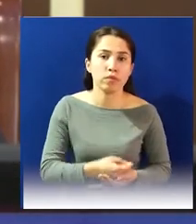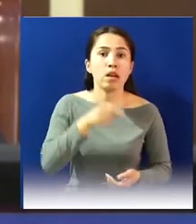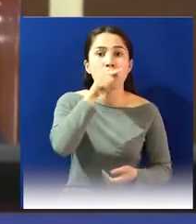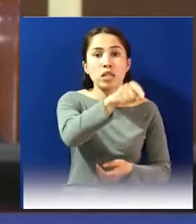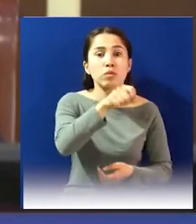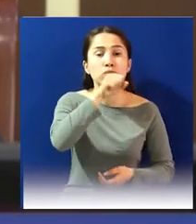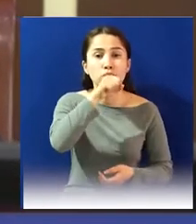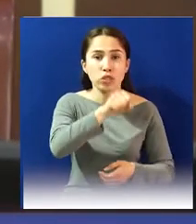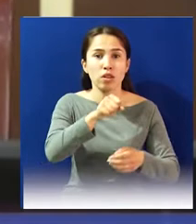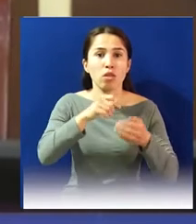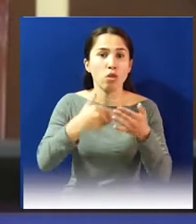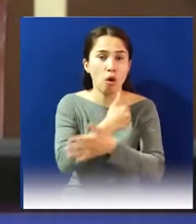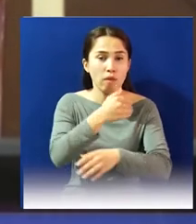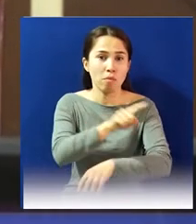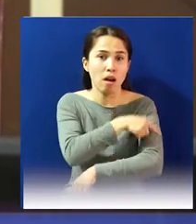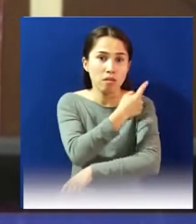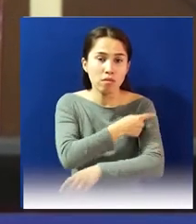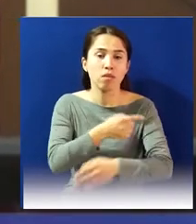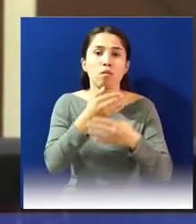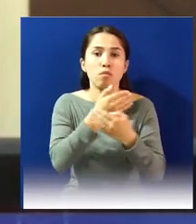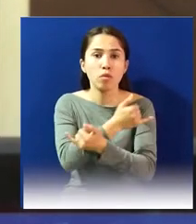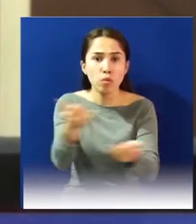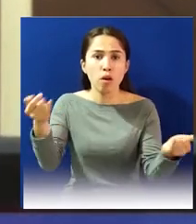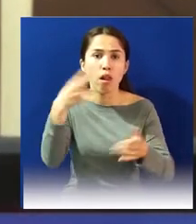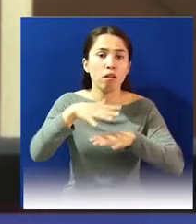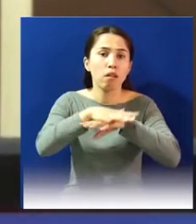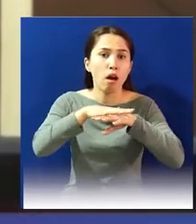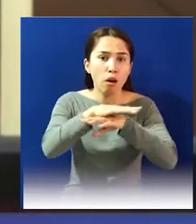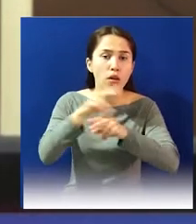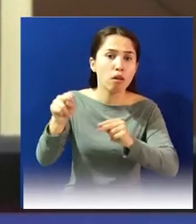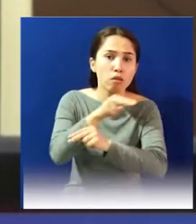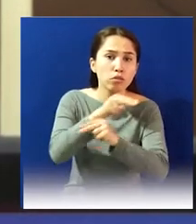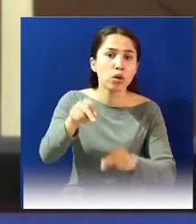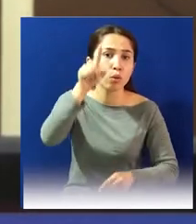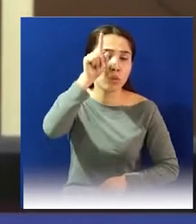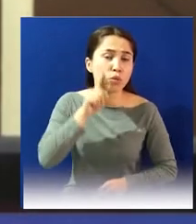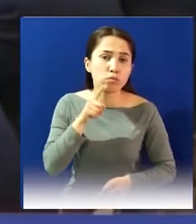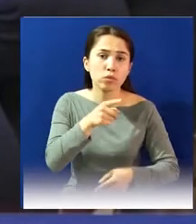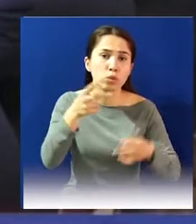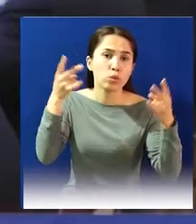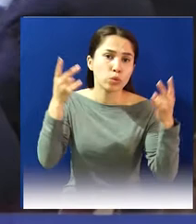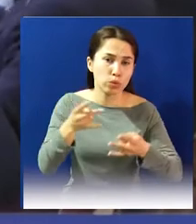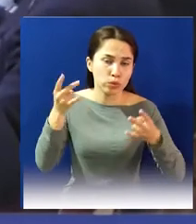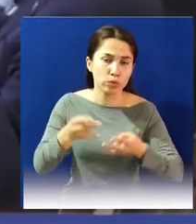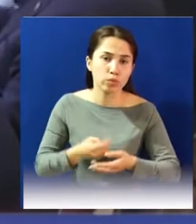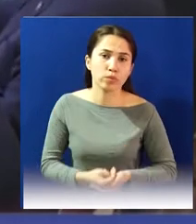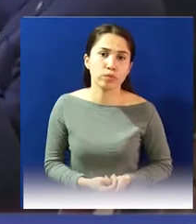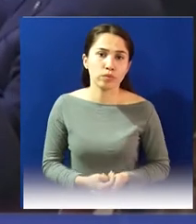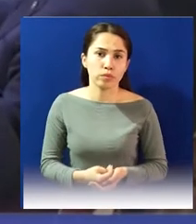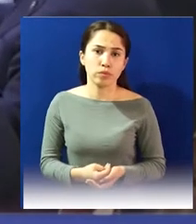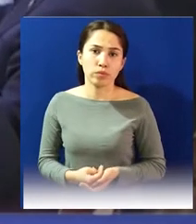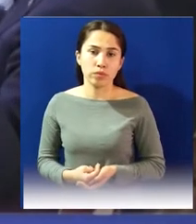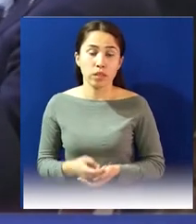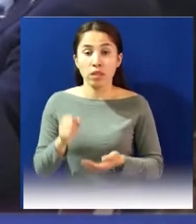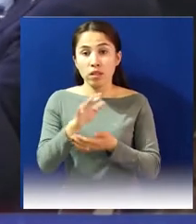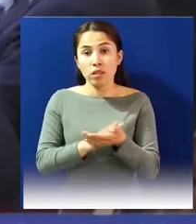бекітілді. Сол сияқты аймақта да барлық сайлау комиссияларында осындай жоспарлар қабылданды. Облыс бойынша 492 сайлау